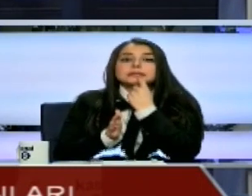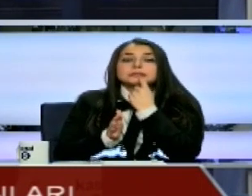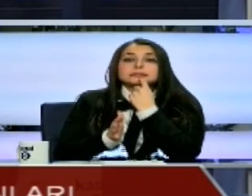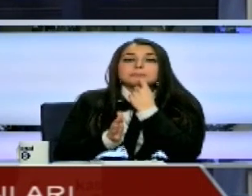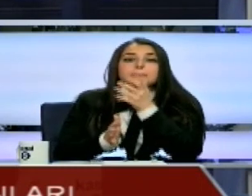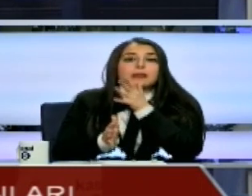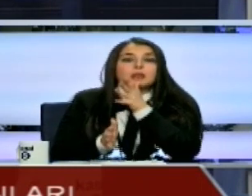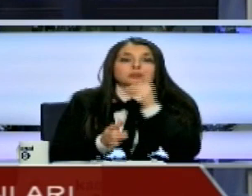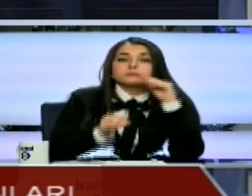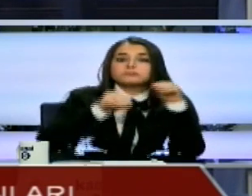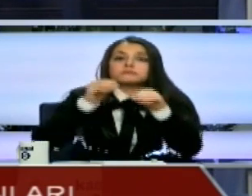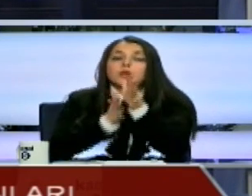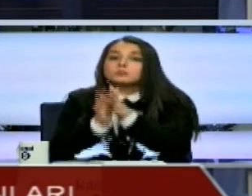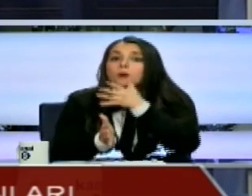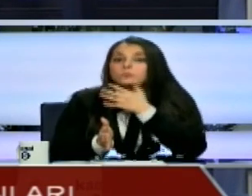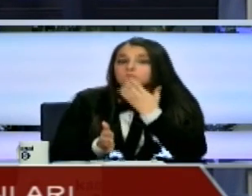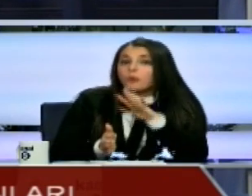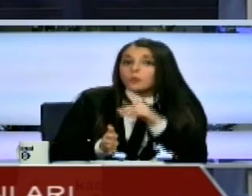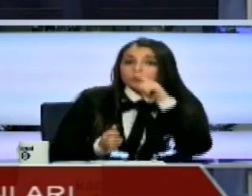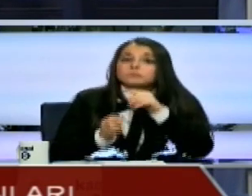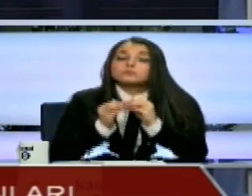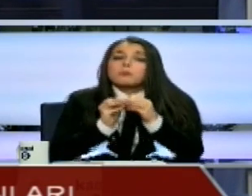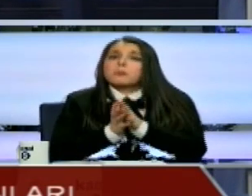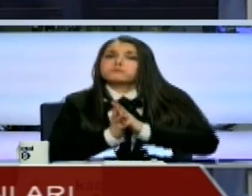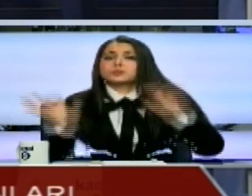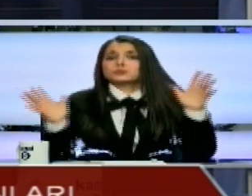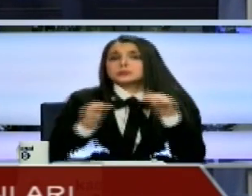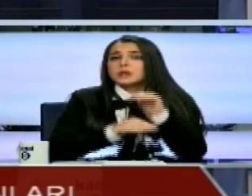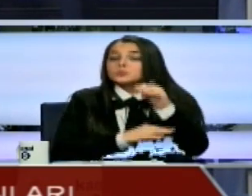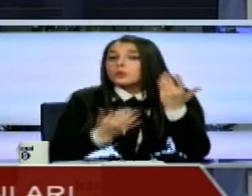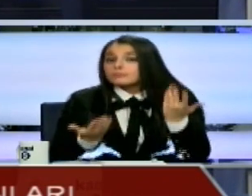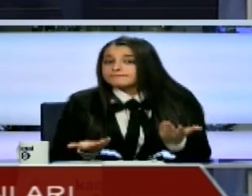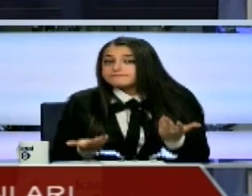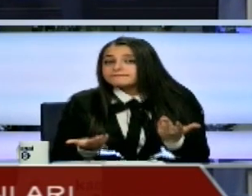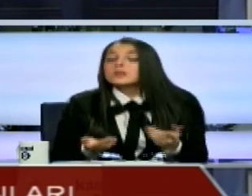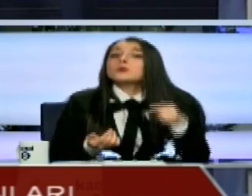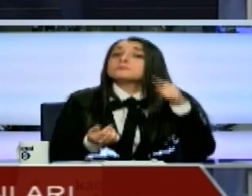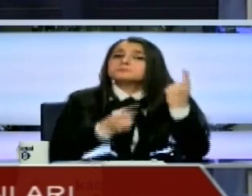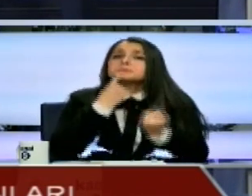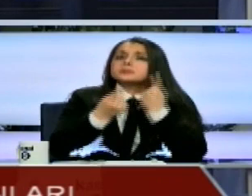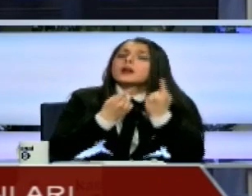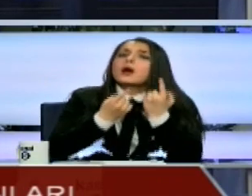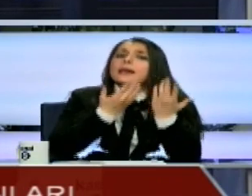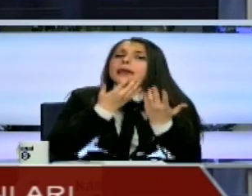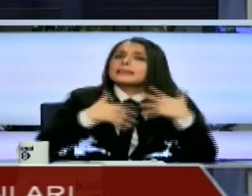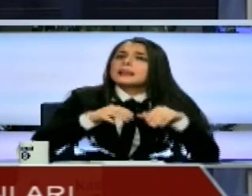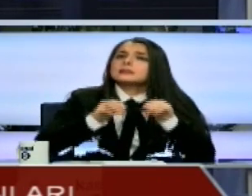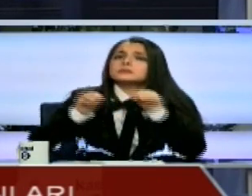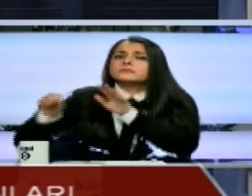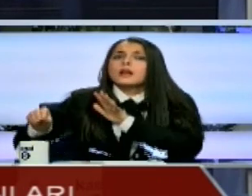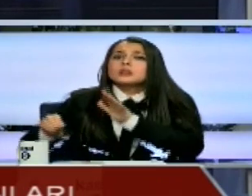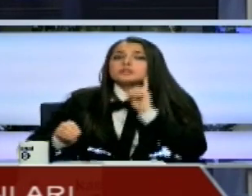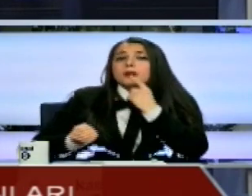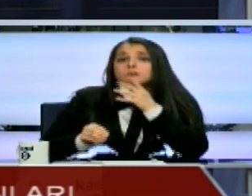orada insanlar yok. Ondan dolayı çok büyük sıkıntı yaşıyorlar. Birçok hak tanınmış engellilere ama işitme engelliler işte